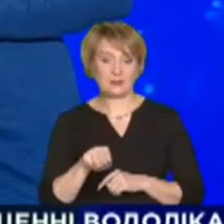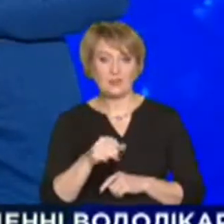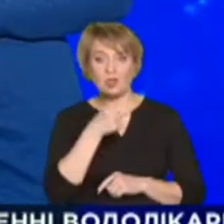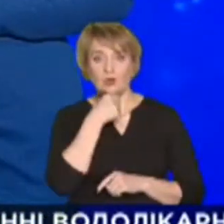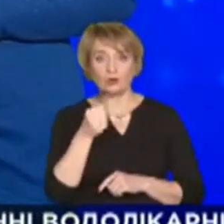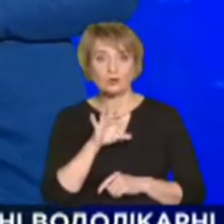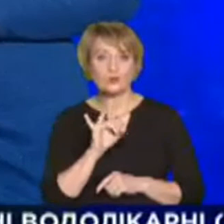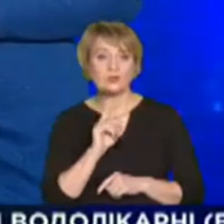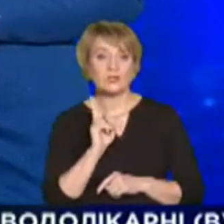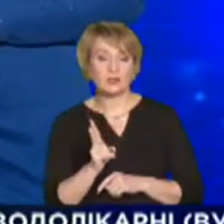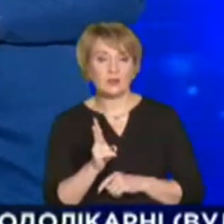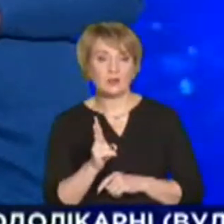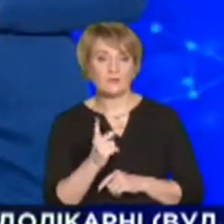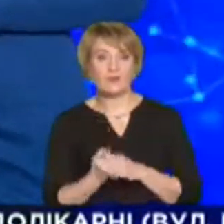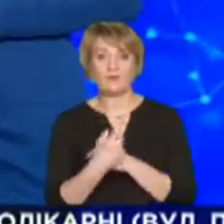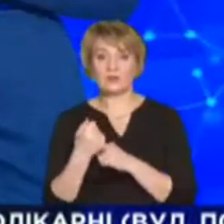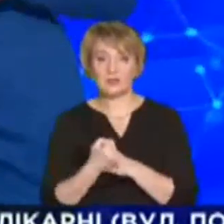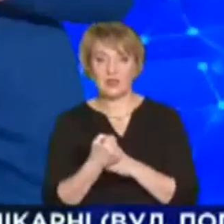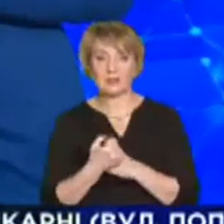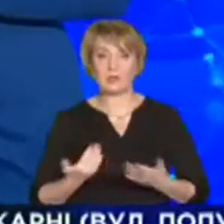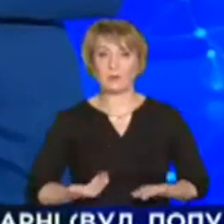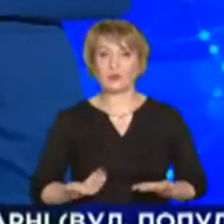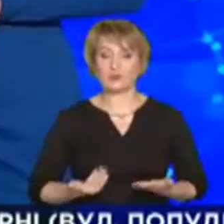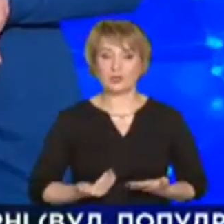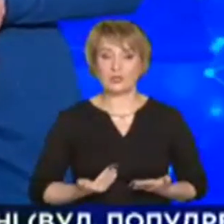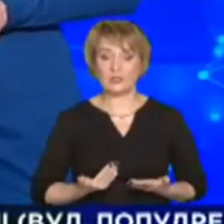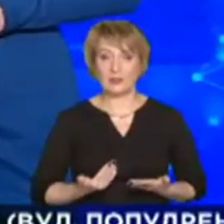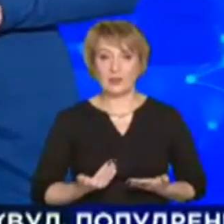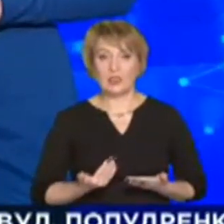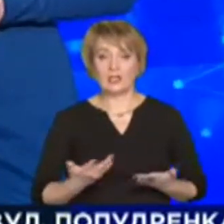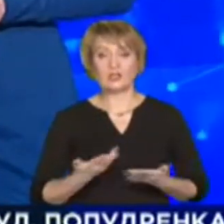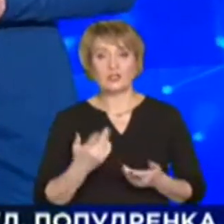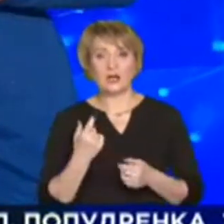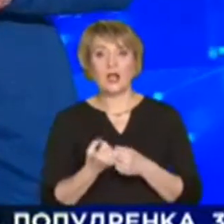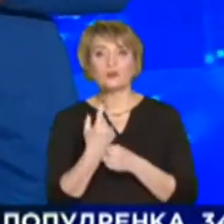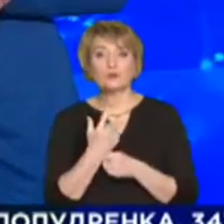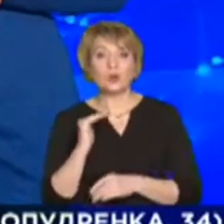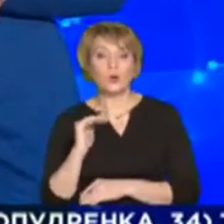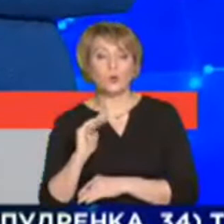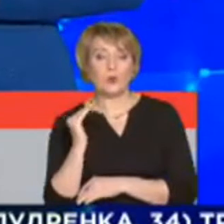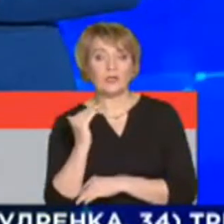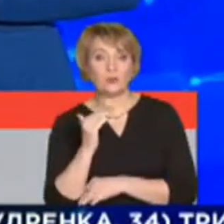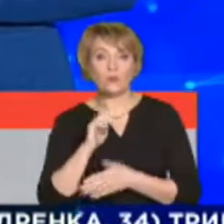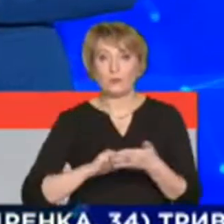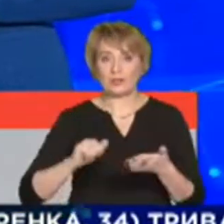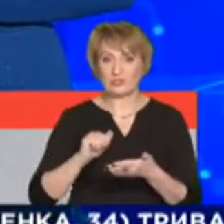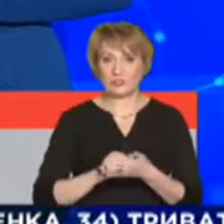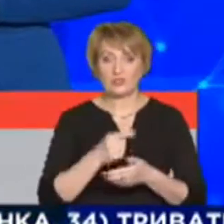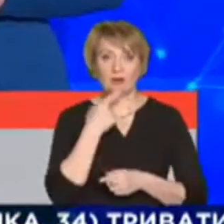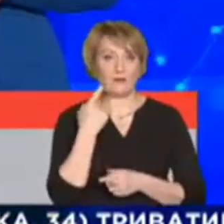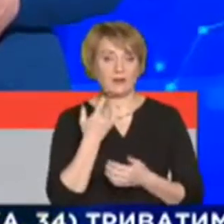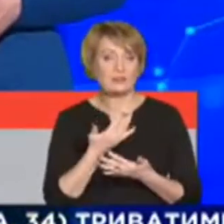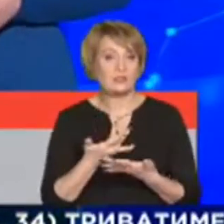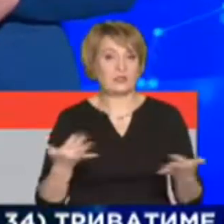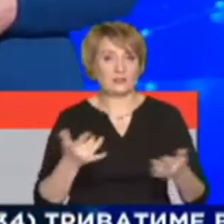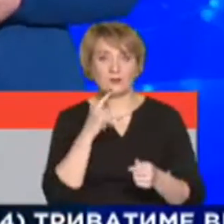рак виникає через прожите життя. А як тоді бути з дітьми? Звідки береться онкологія у малюків? Причини лікарі-онкологи називають різні,